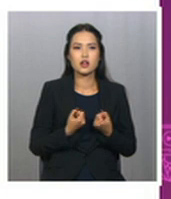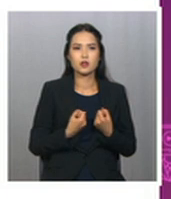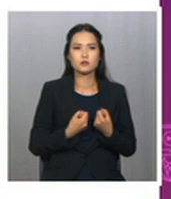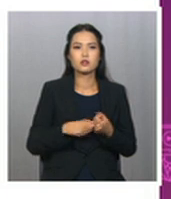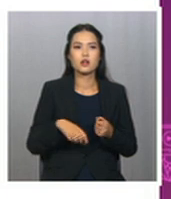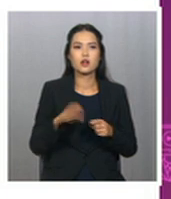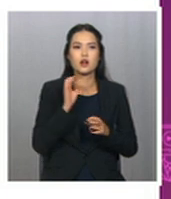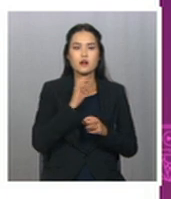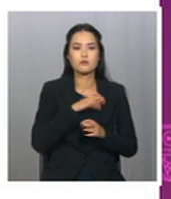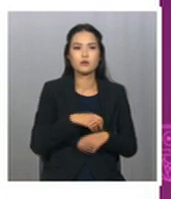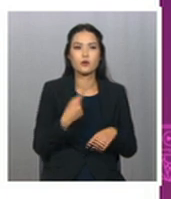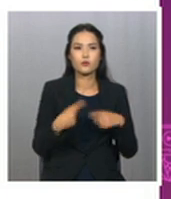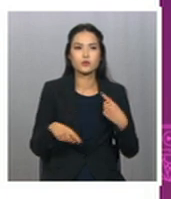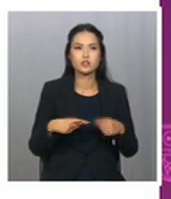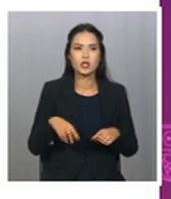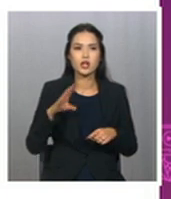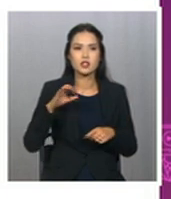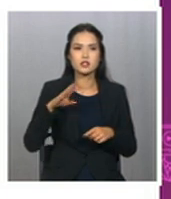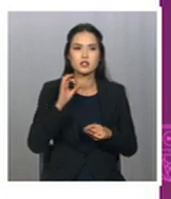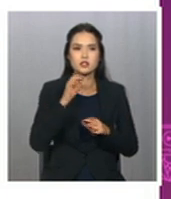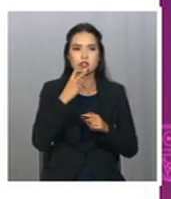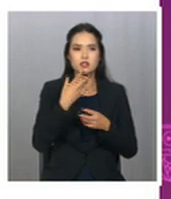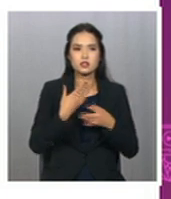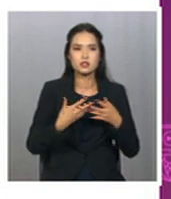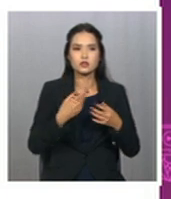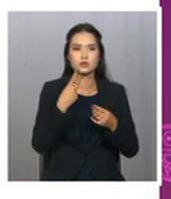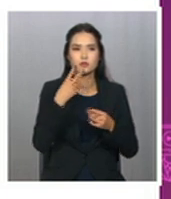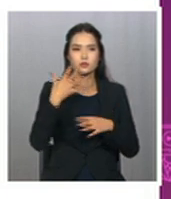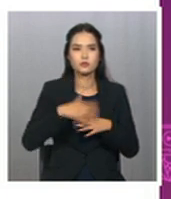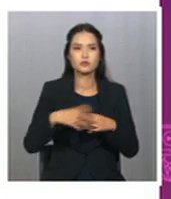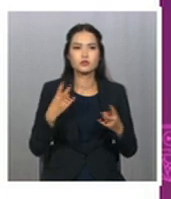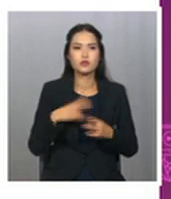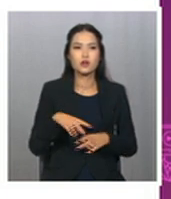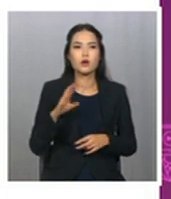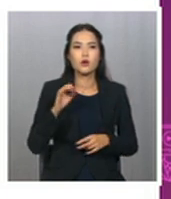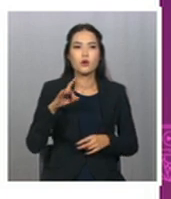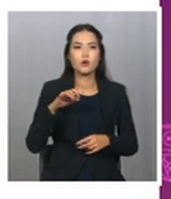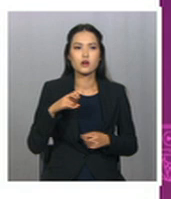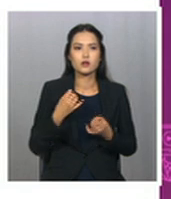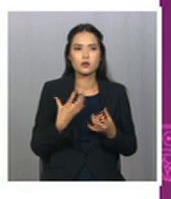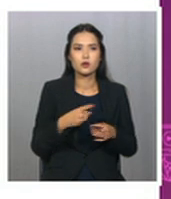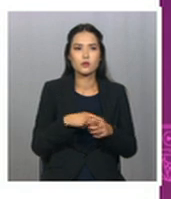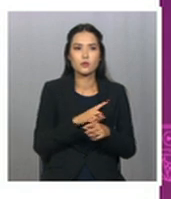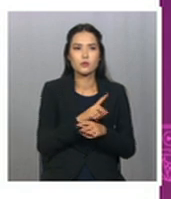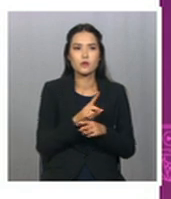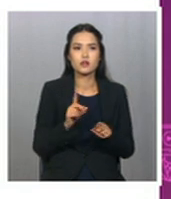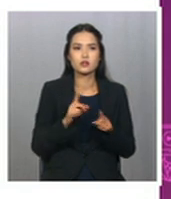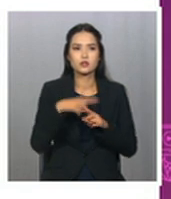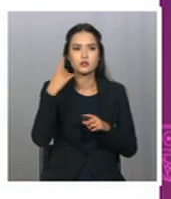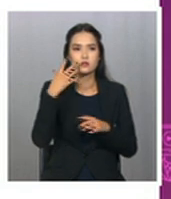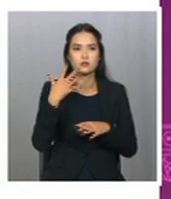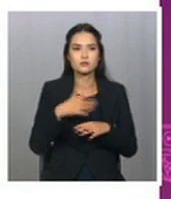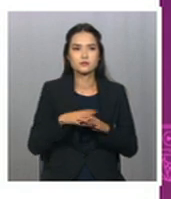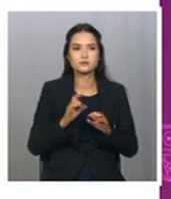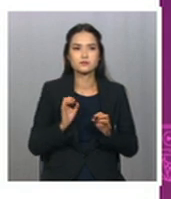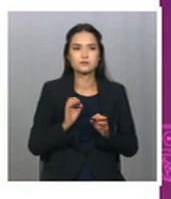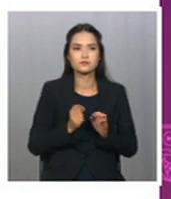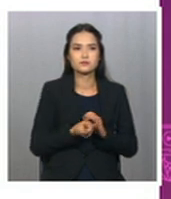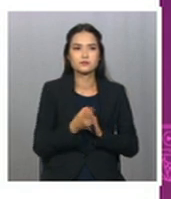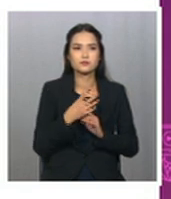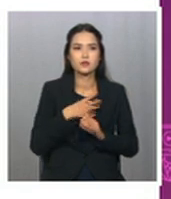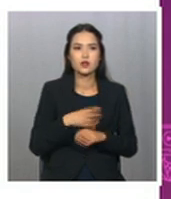қабылдауының өзгеше сипат ерекшелігін түсіну үшін көркемдік уақыт деген ұғым бірте-бірте қалыптасып келеді. Көркемдік